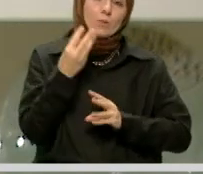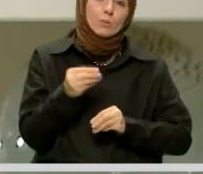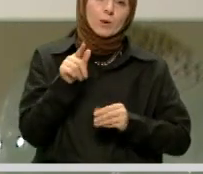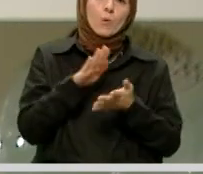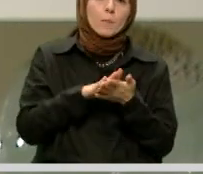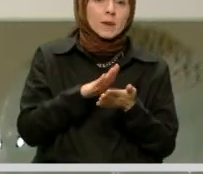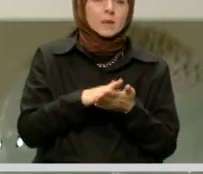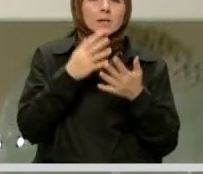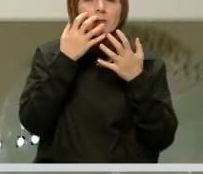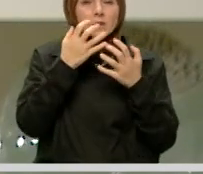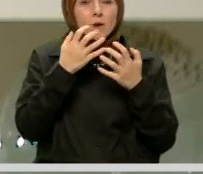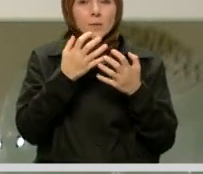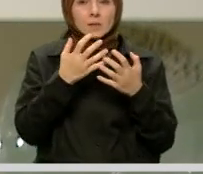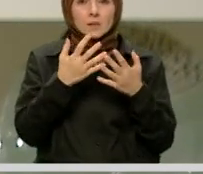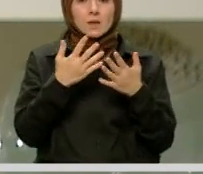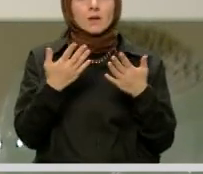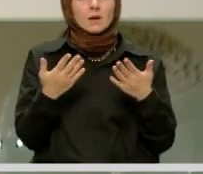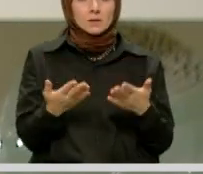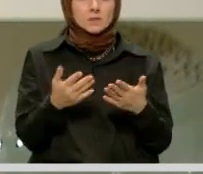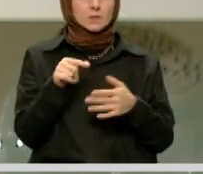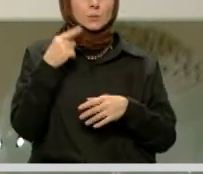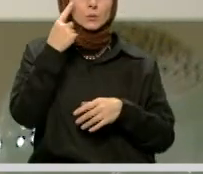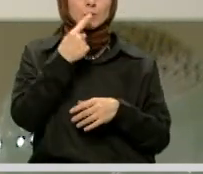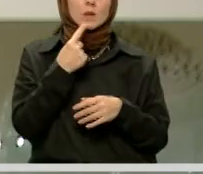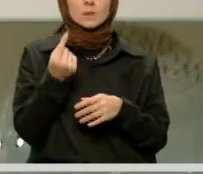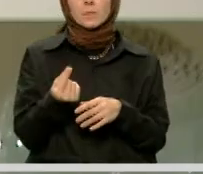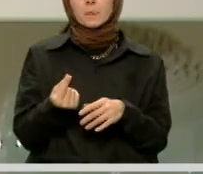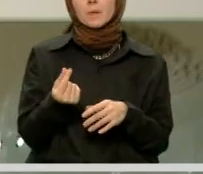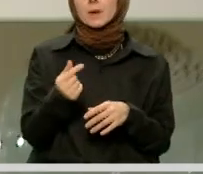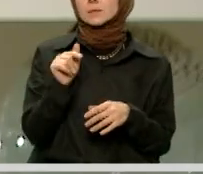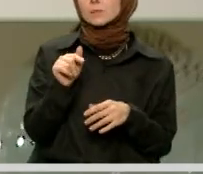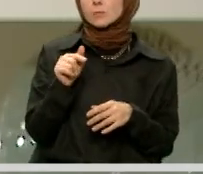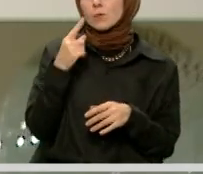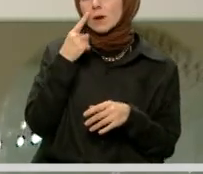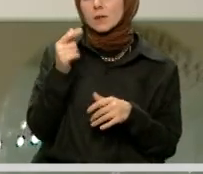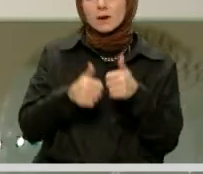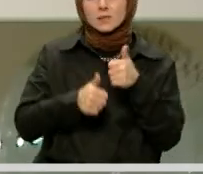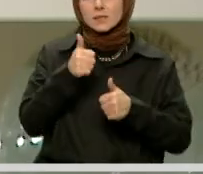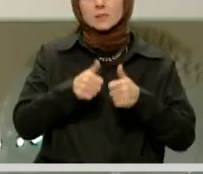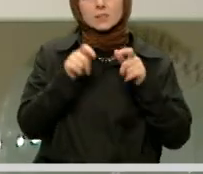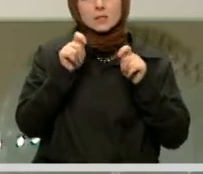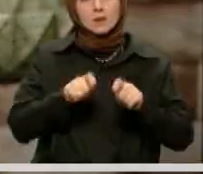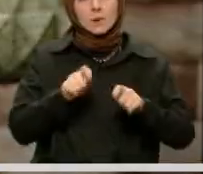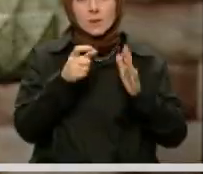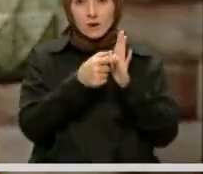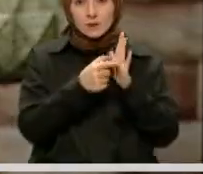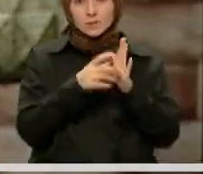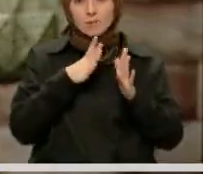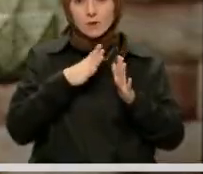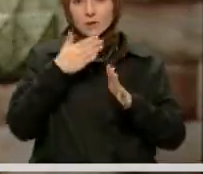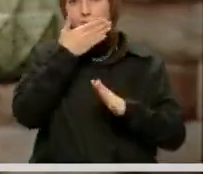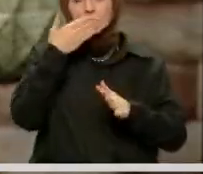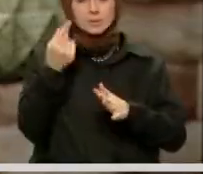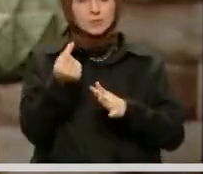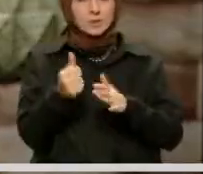bereketiyle, rahmetiyle, mağfiretiyle aslında. O yüzden hani biraz daha hani bu hayırlarda yarışın ayeti var ya, onun gibi hani biz Ramazan'da biraz daha mı yarışmaya